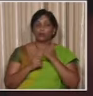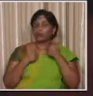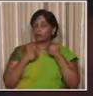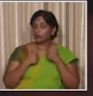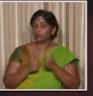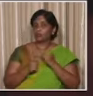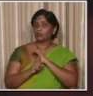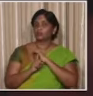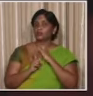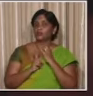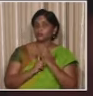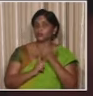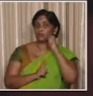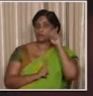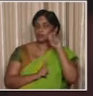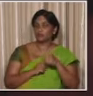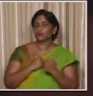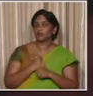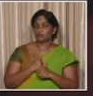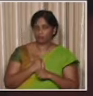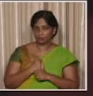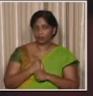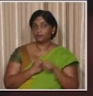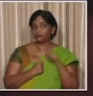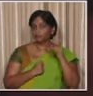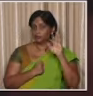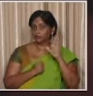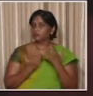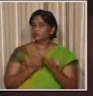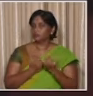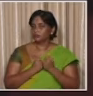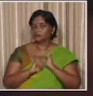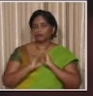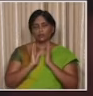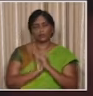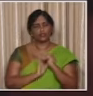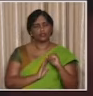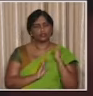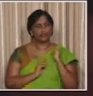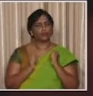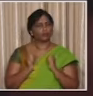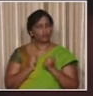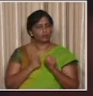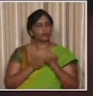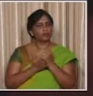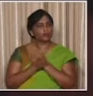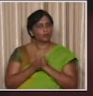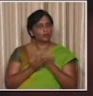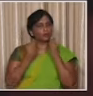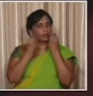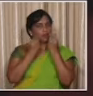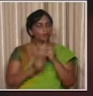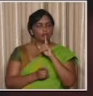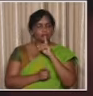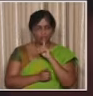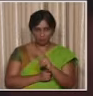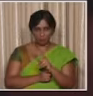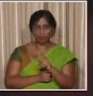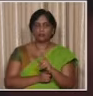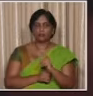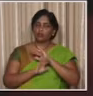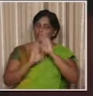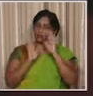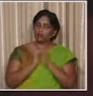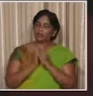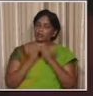යහපත් සංස්කෘතික මිනිසා ගොඩනගන්න. ඒ සඳහා අවශ්‍ය කරන සියලු ශක්තිය, ධෛර්යය අප සියලු දිනාටම ලැබේවායි ප්‍රාර්ථනා කරනවා. ඔය සියලු